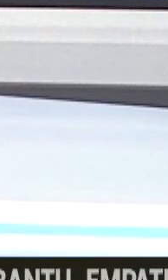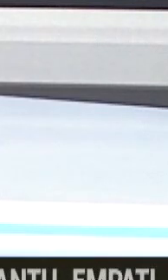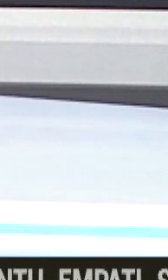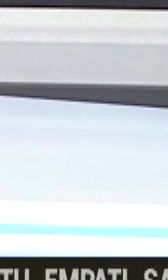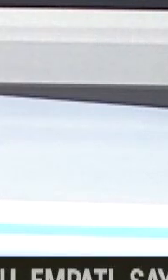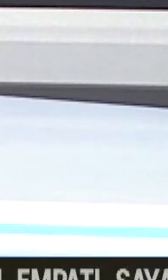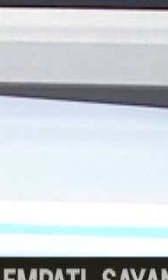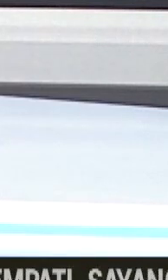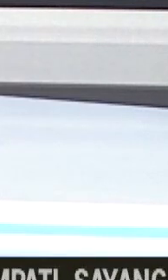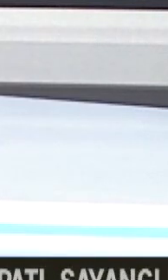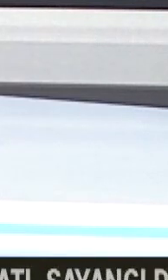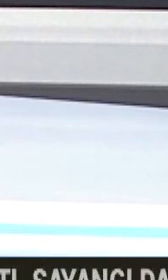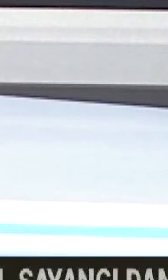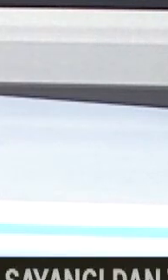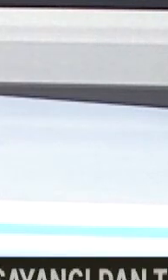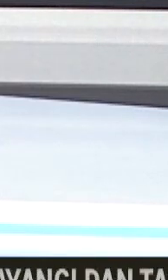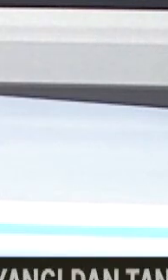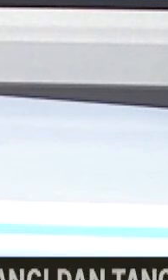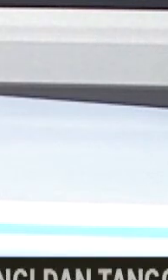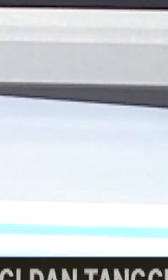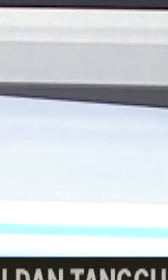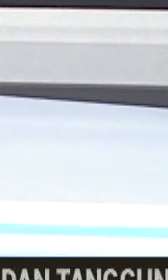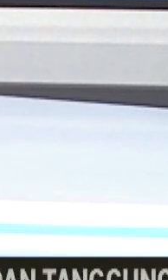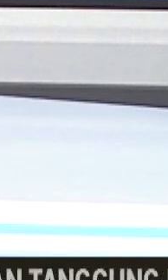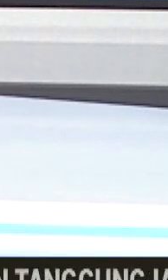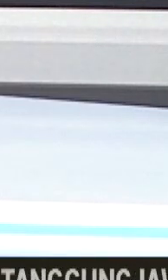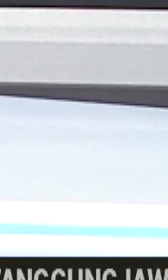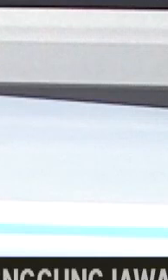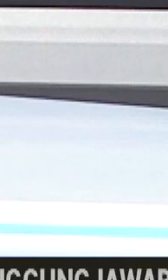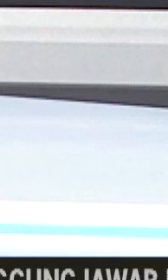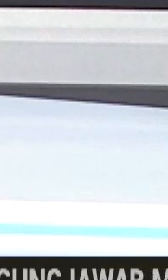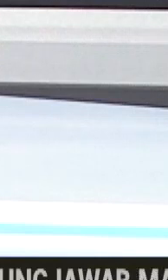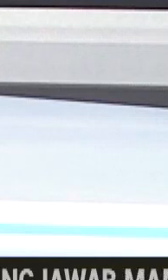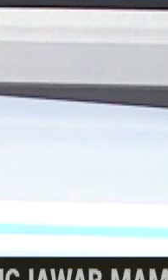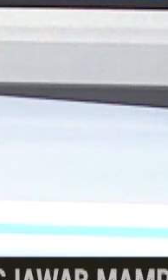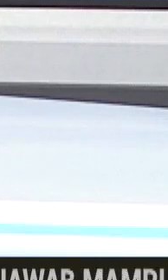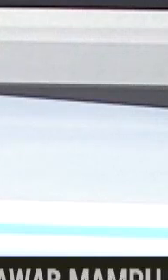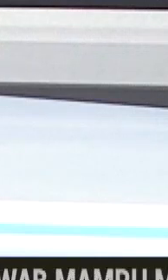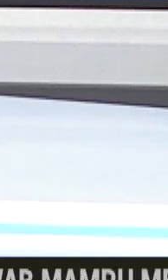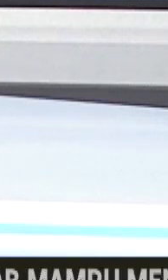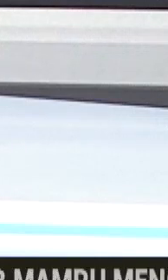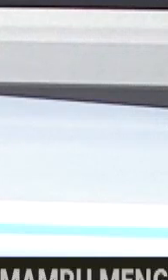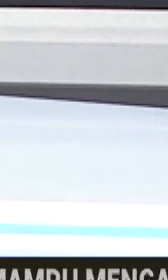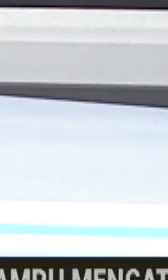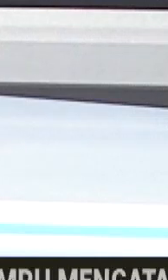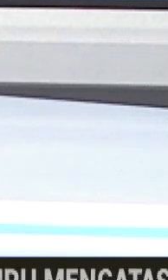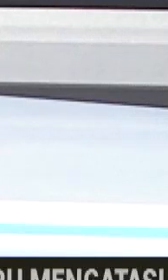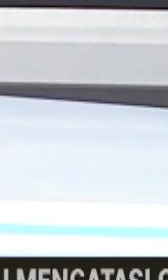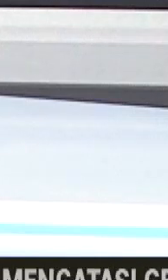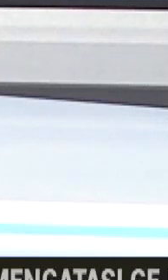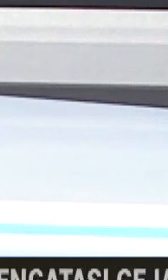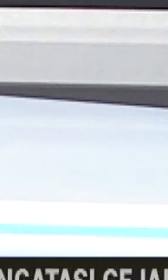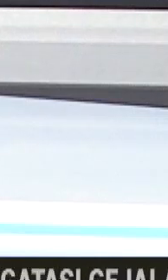Sempena sambutan hari perkhidmatan awam kali ke-30 kejohanan berlangsung di dewan sekolah chungghua Kudang